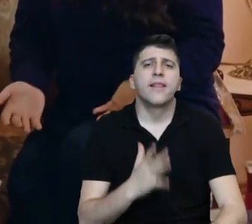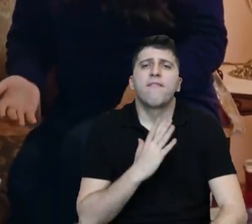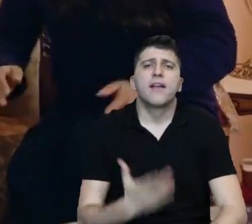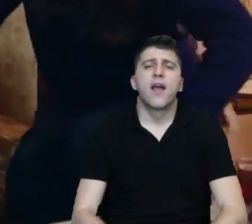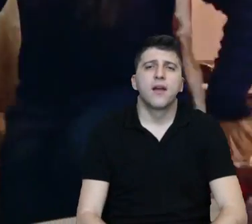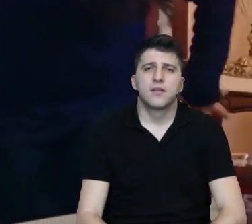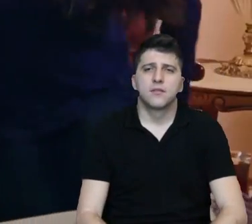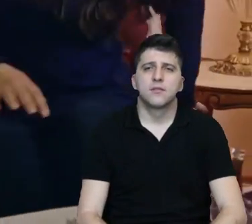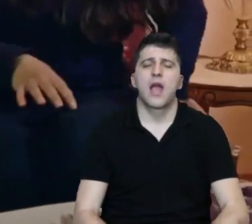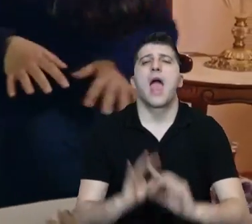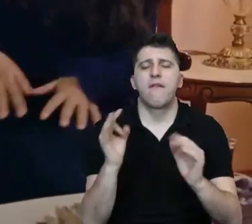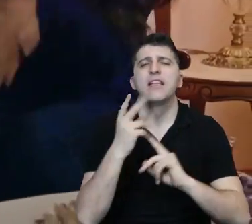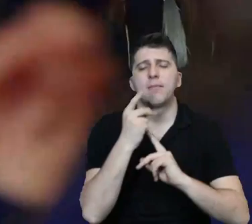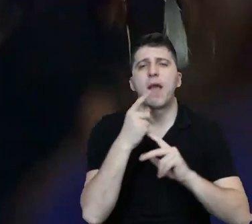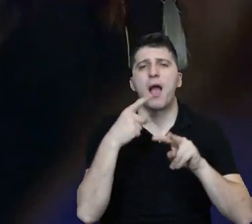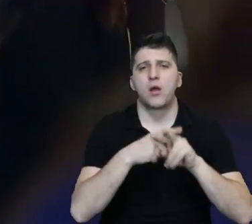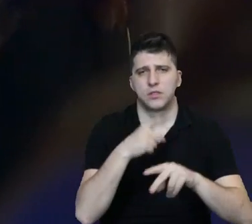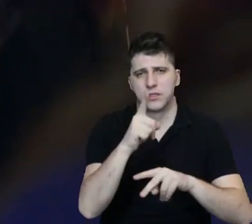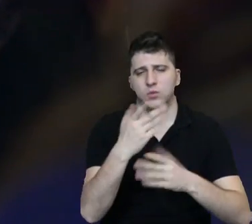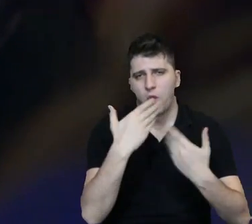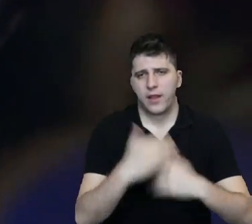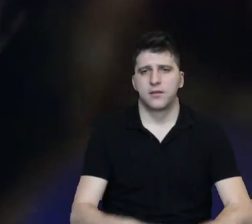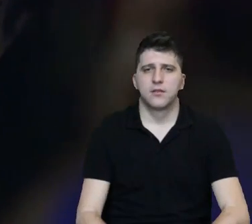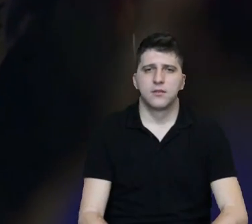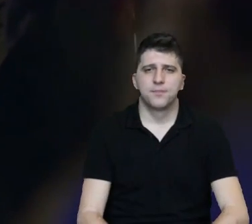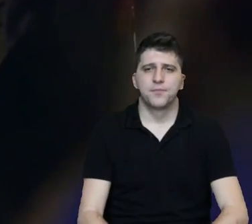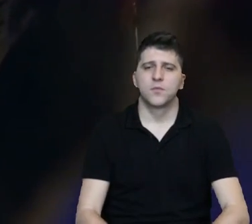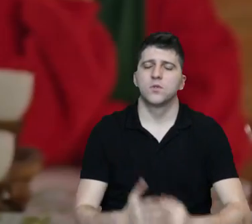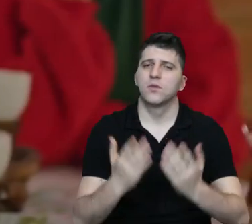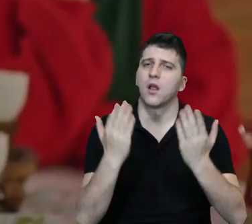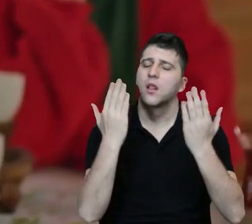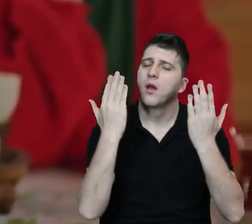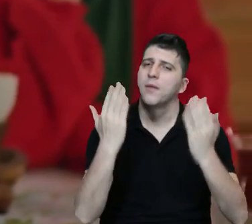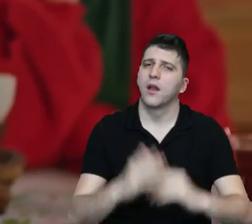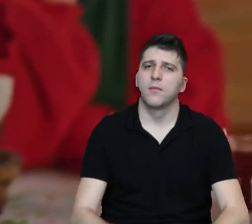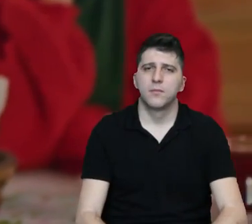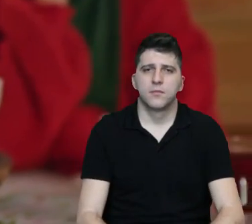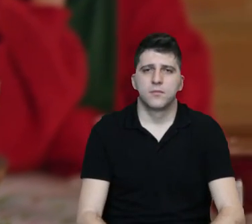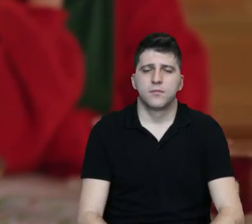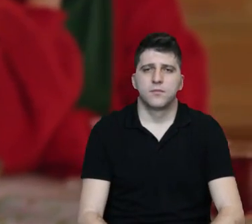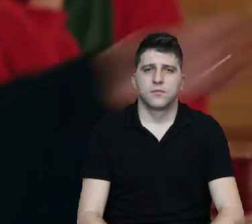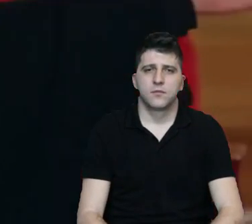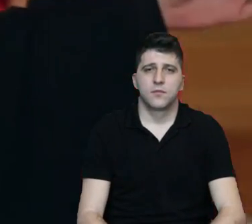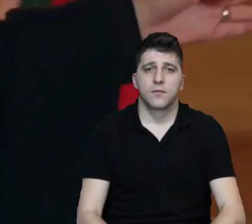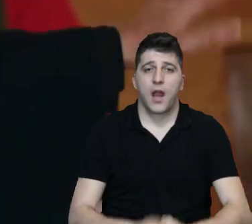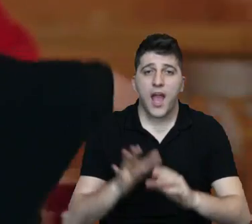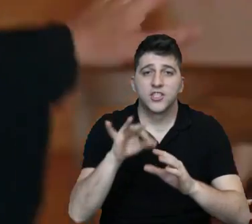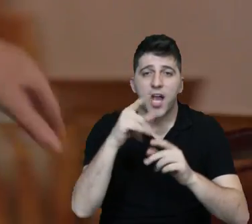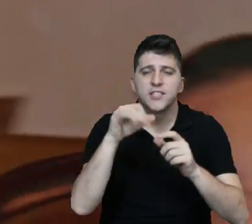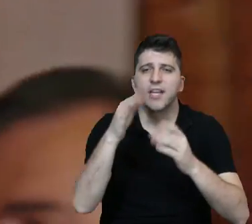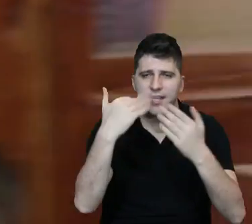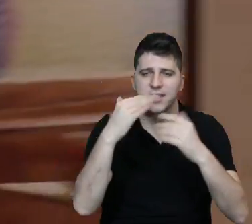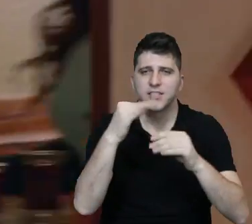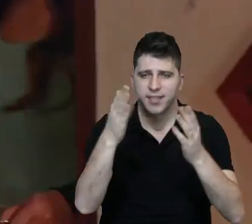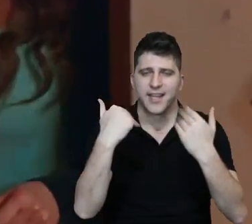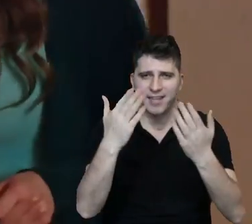ya? Evet İbrahim Akartürk, sizdeyiz. Nalan da gergin. Aa. Ah çaylar çaylar,